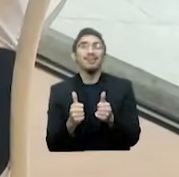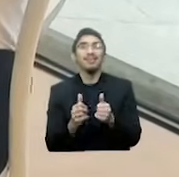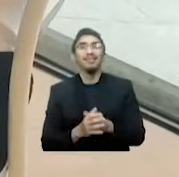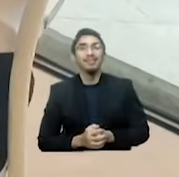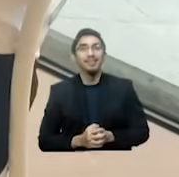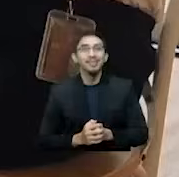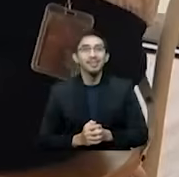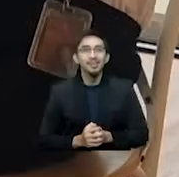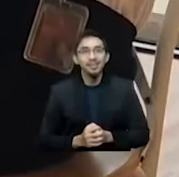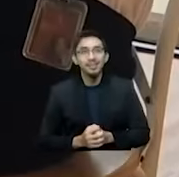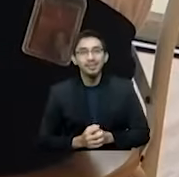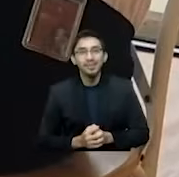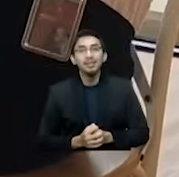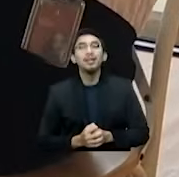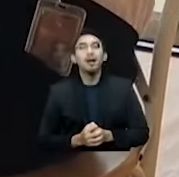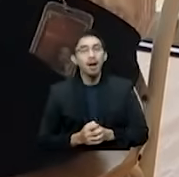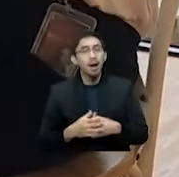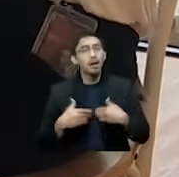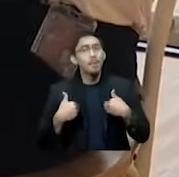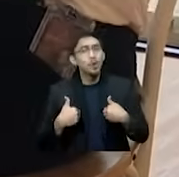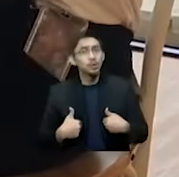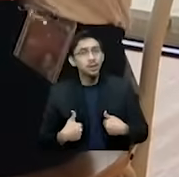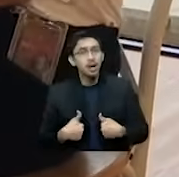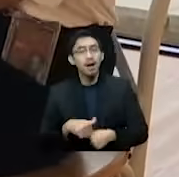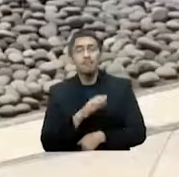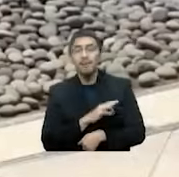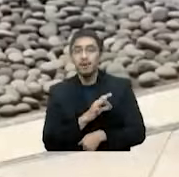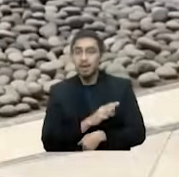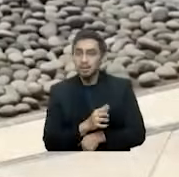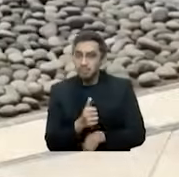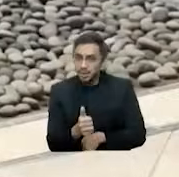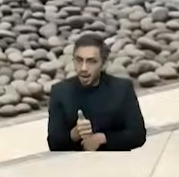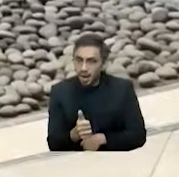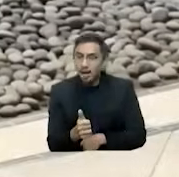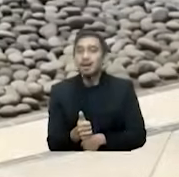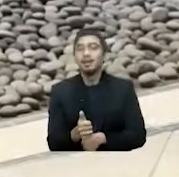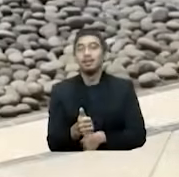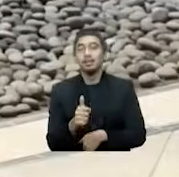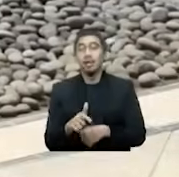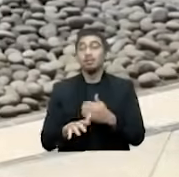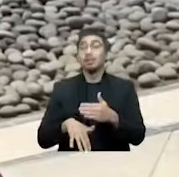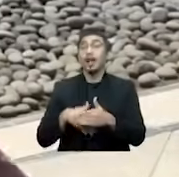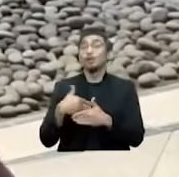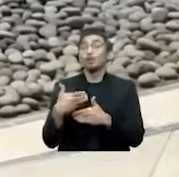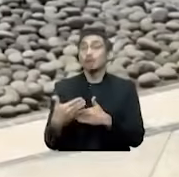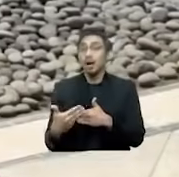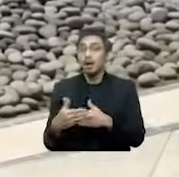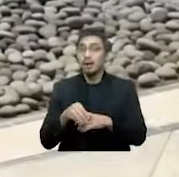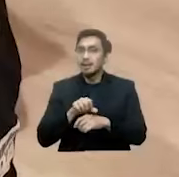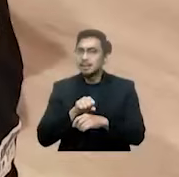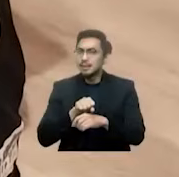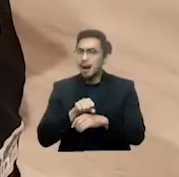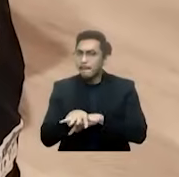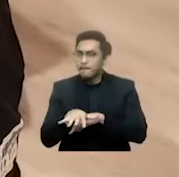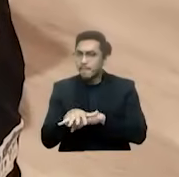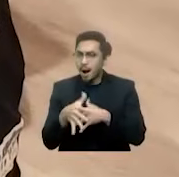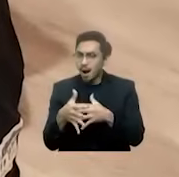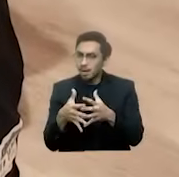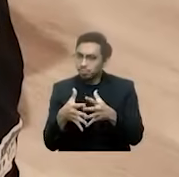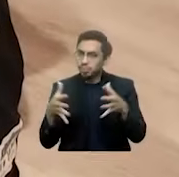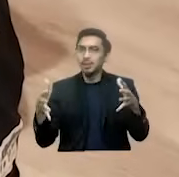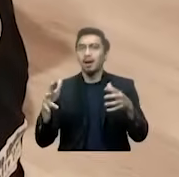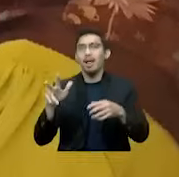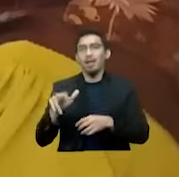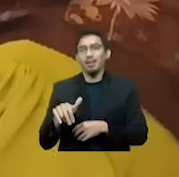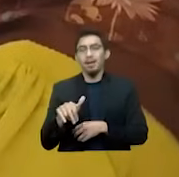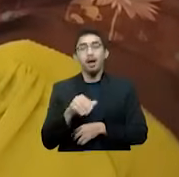Menjadi sebaik-baiknya manusia itu manusia yang bermanfaat, dan pastinya Chandraria bisa membuat kebermanfaatan yang lebih besar lagi, dampaknya lagi nggak cuman